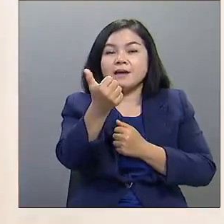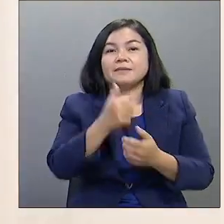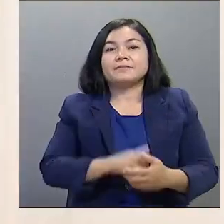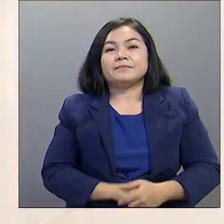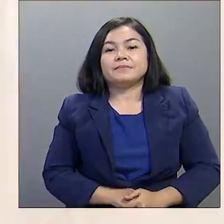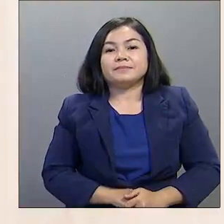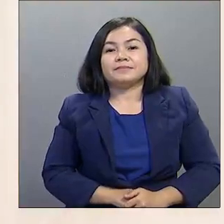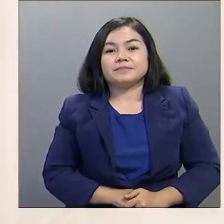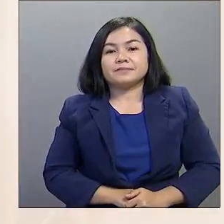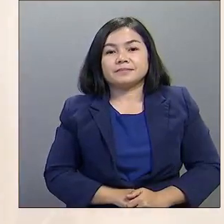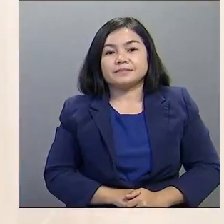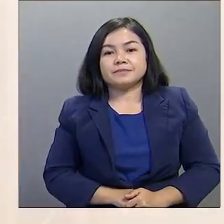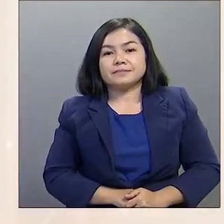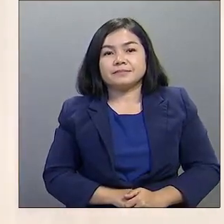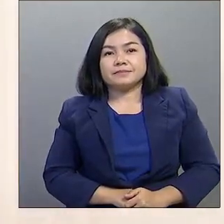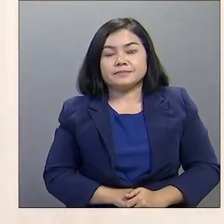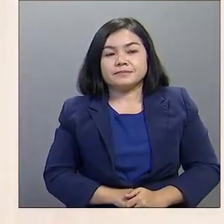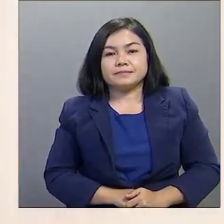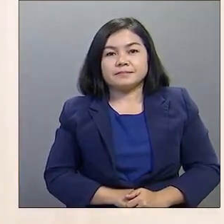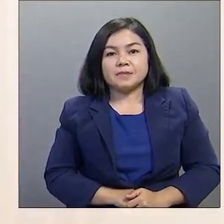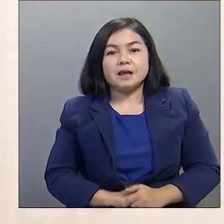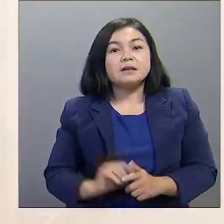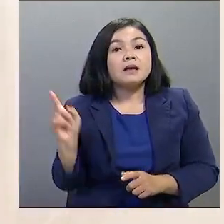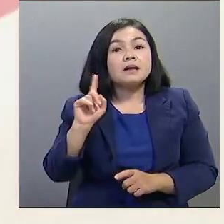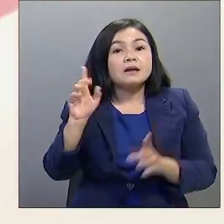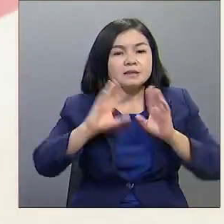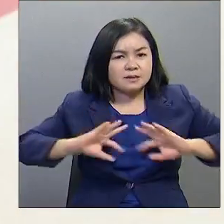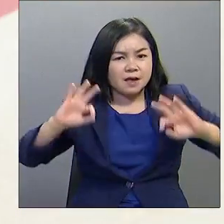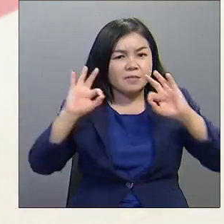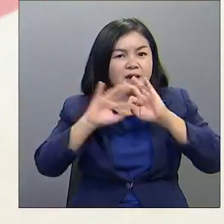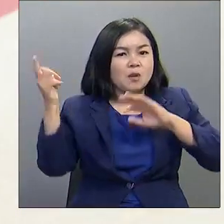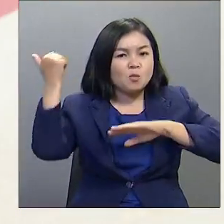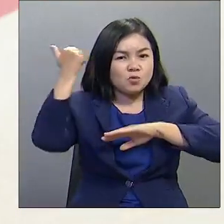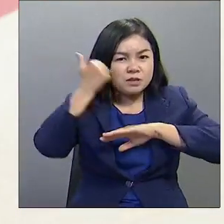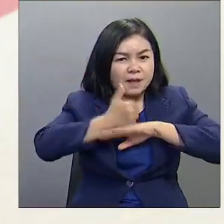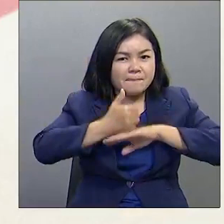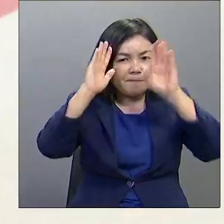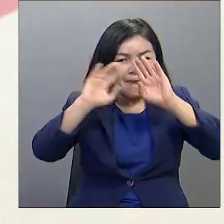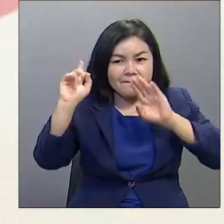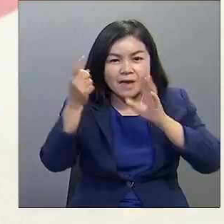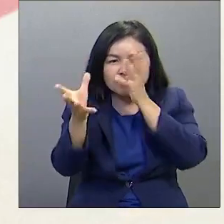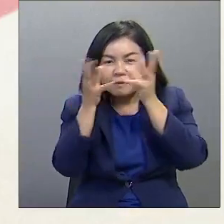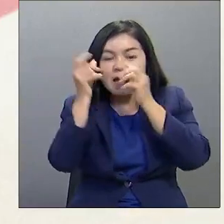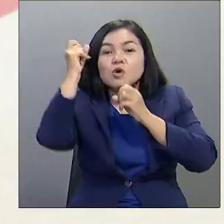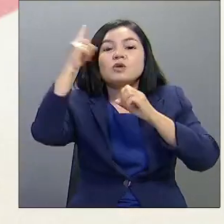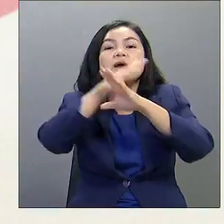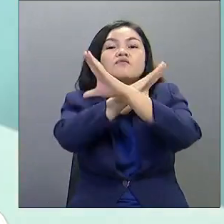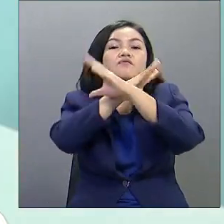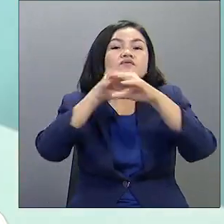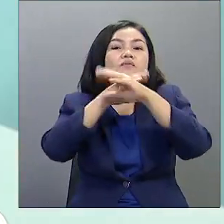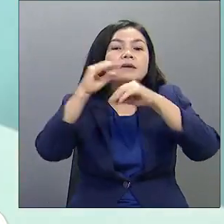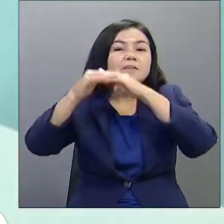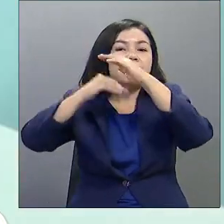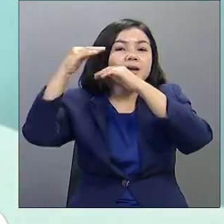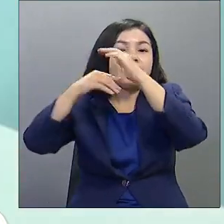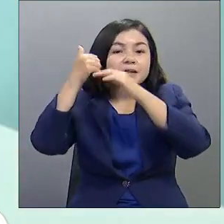www.hcu.ac.th/tcl นะคะ ไปได้เลยนะครับเป้าหมายสำคัญในปีนี้ก็คือสร้างผู้นำยุคใหม่ให้เข้าใจเข้าถึงและพัฒนาครับ อีกหนึ่งเรื่อง